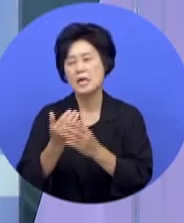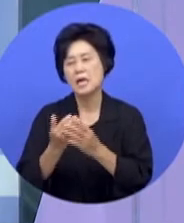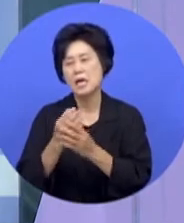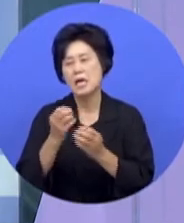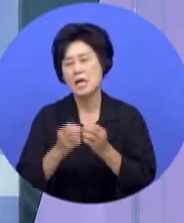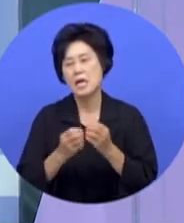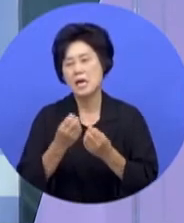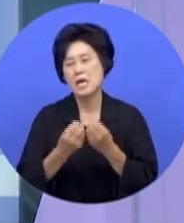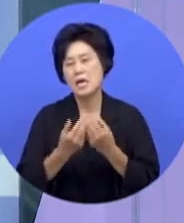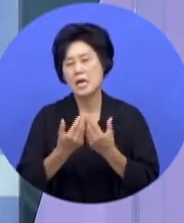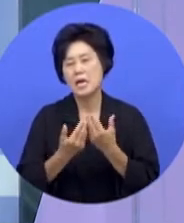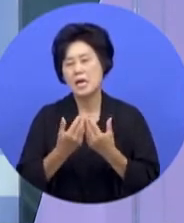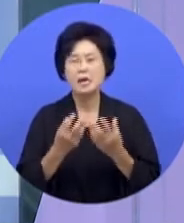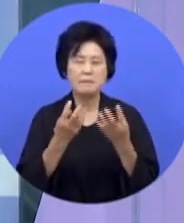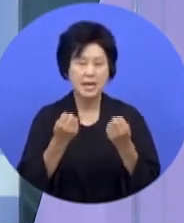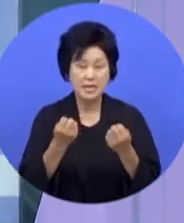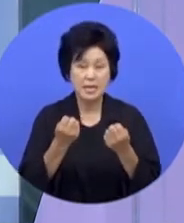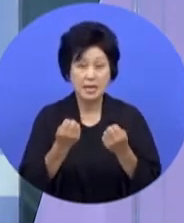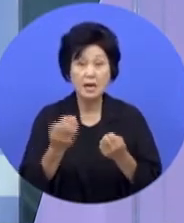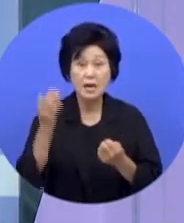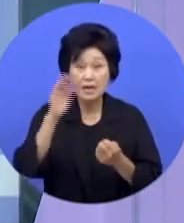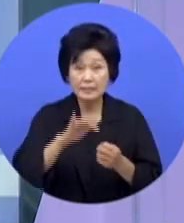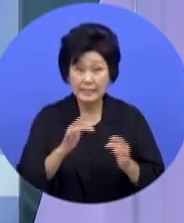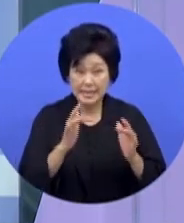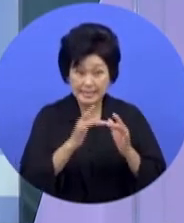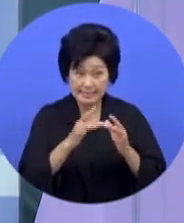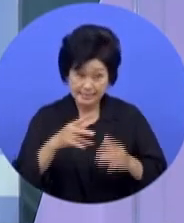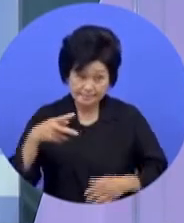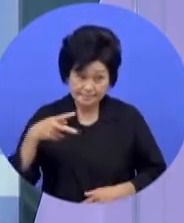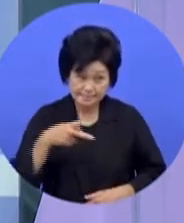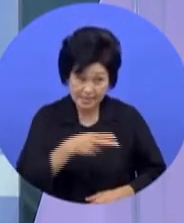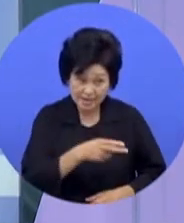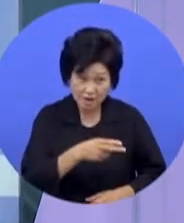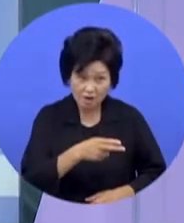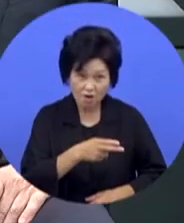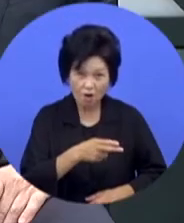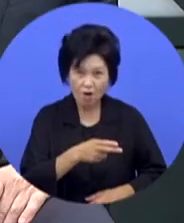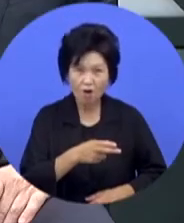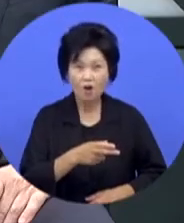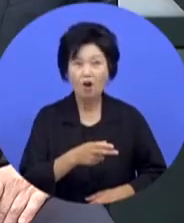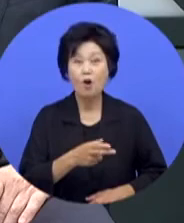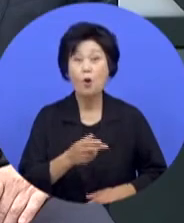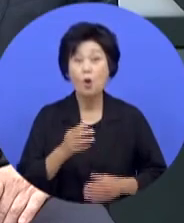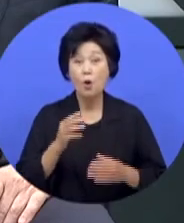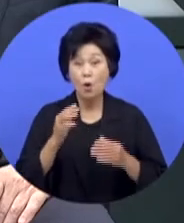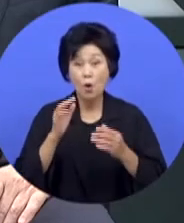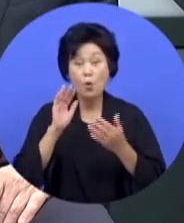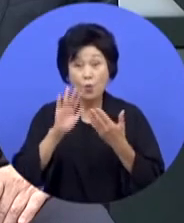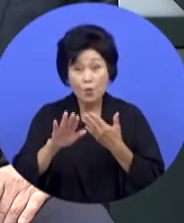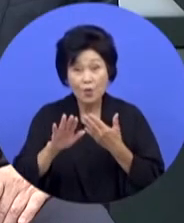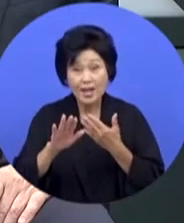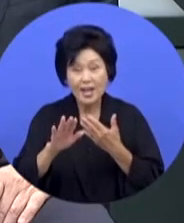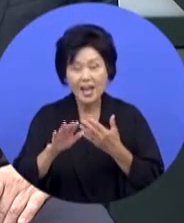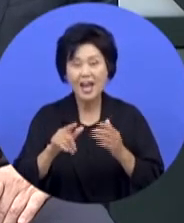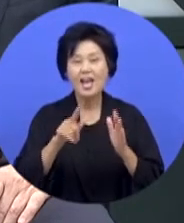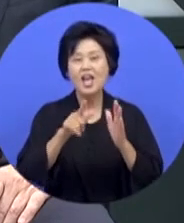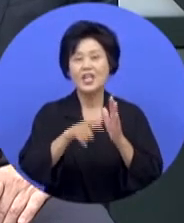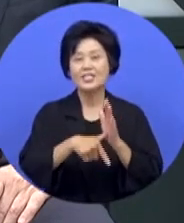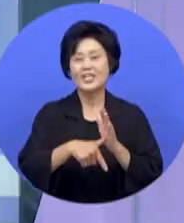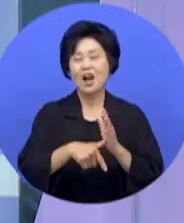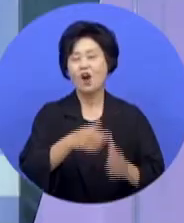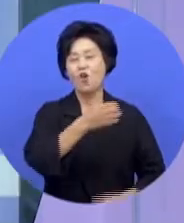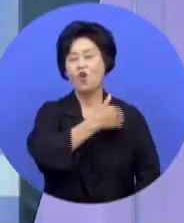좀 자제하고 또 끊어내다 보니까 일단은 제 시간이 많아졌고요. 할 수 있는 것도 맞아, 많고. 맞아. 그게